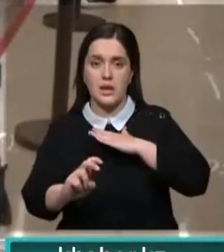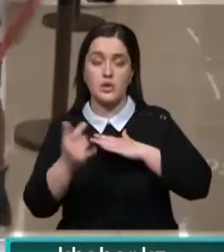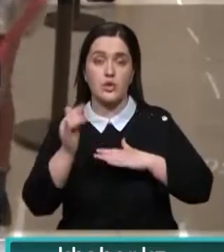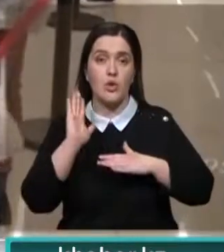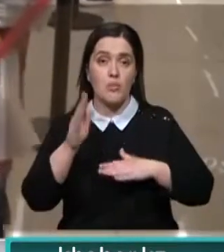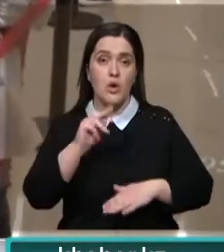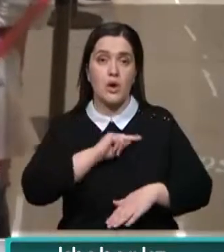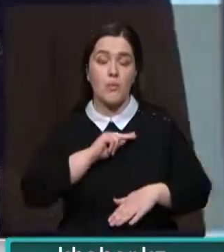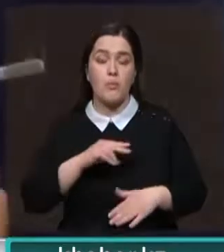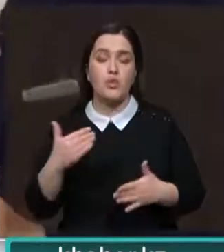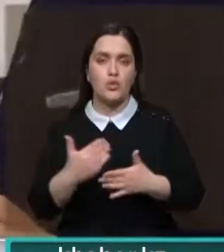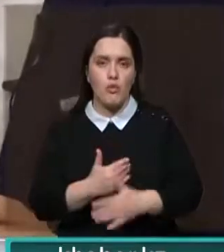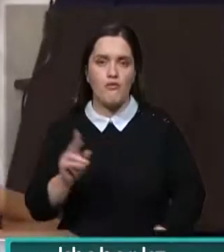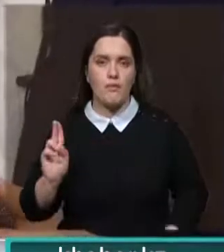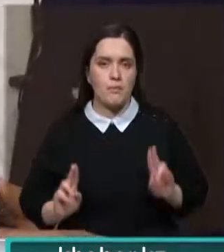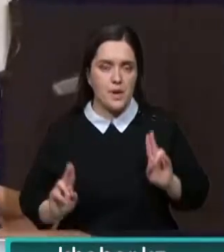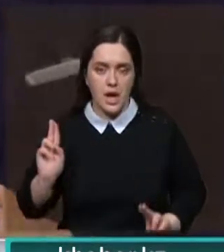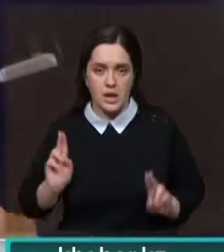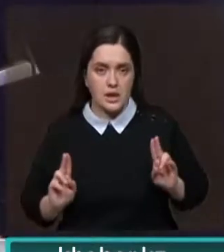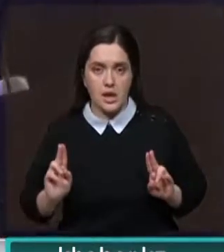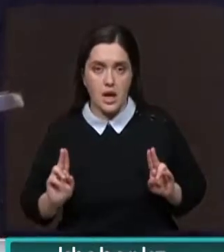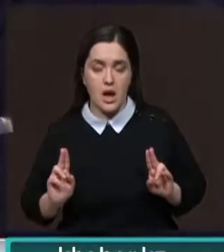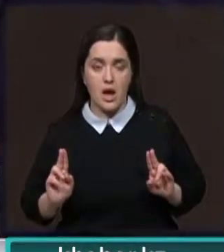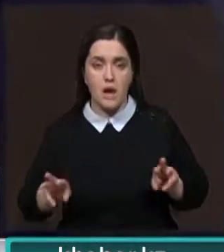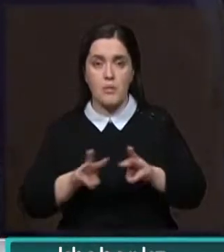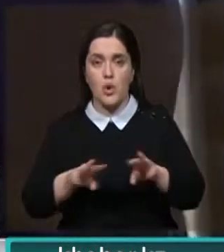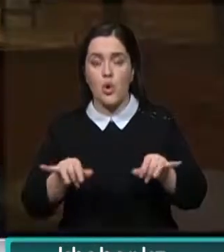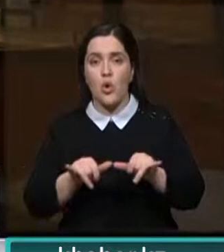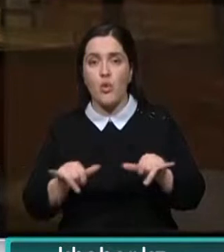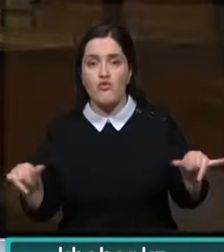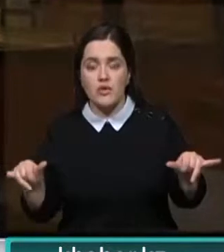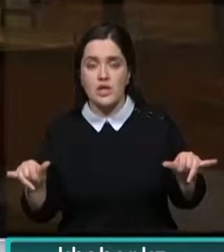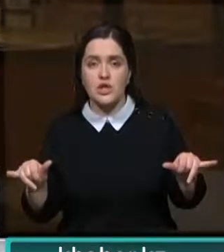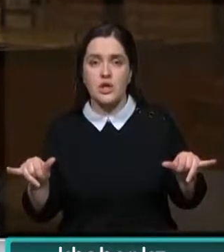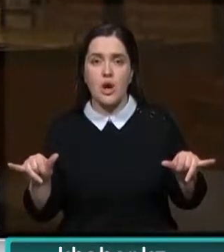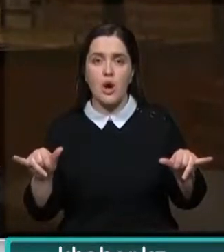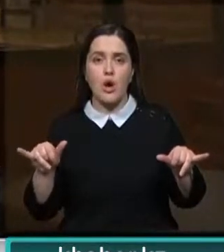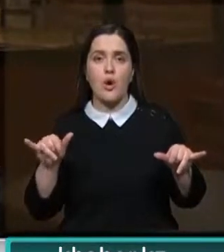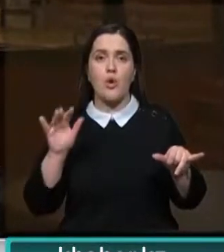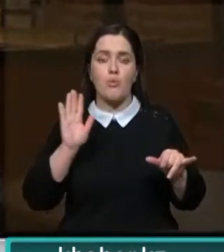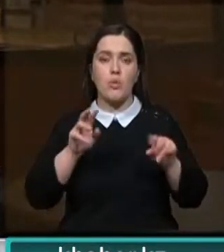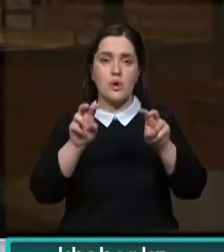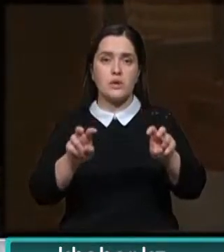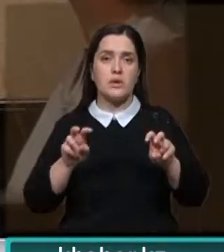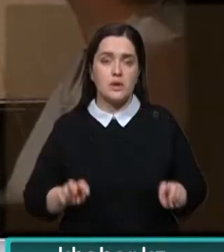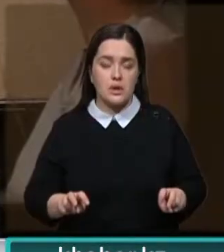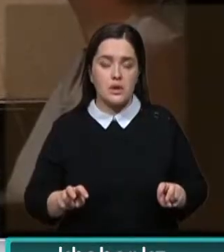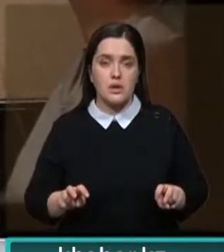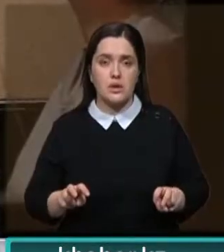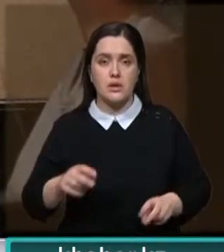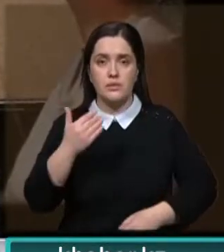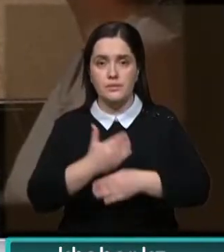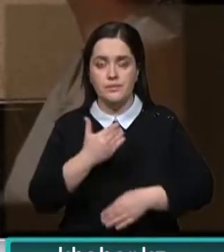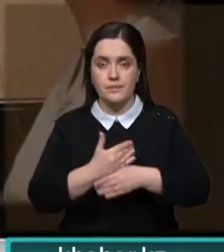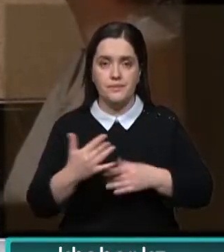будут работать по-новому. Но параллельно с этим правительство увеличило количество присутствующих на спектаклях в учреждениях культуры и